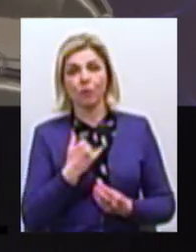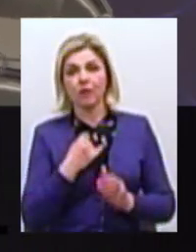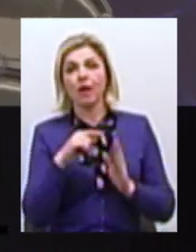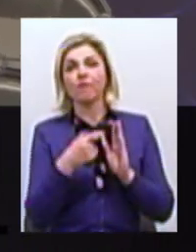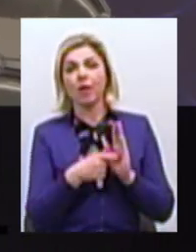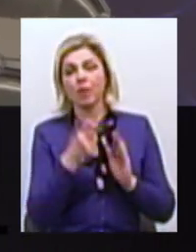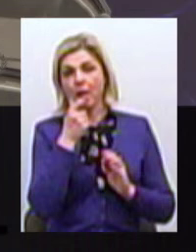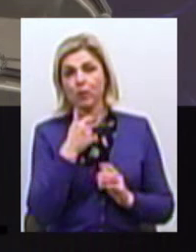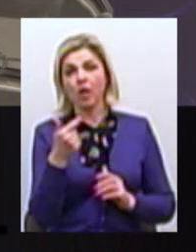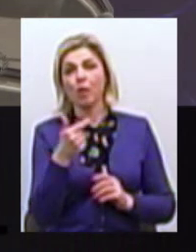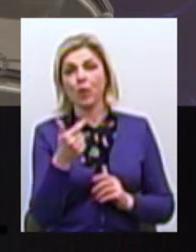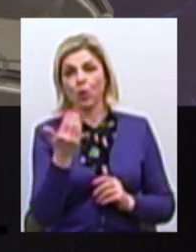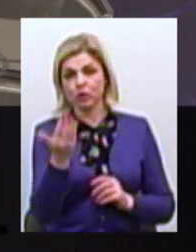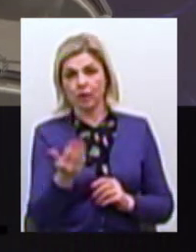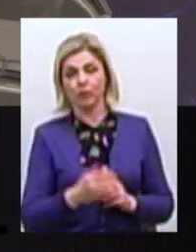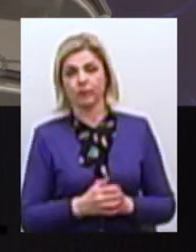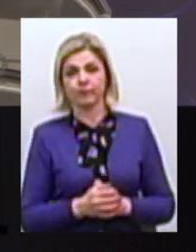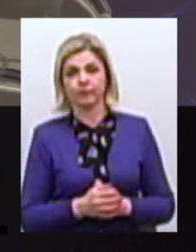к господину Голобородскому.